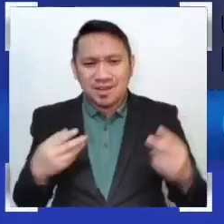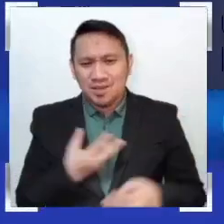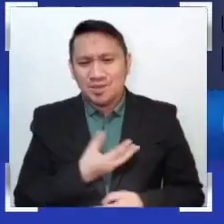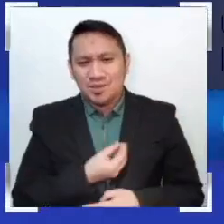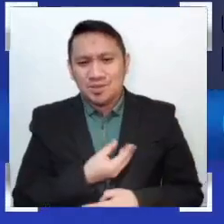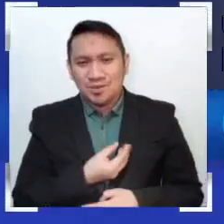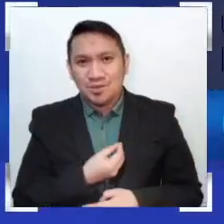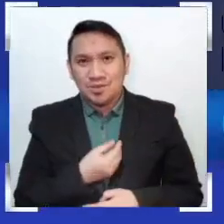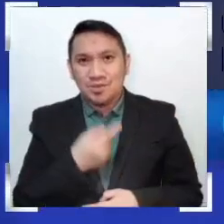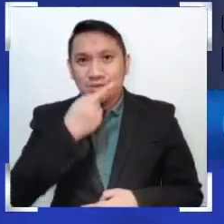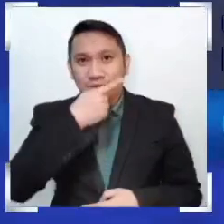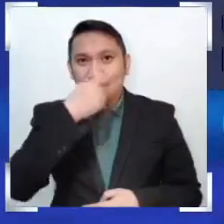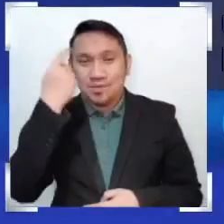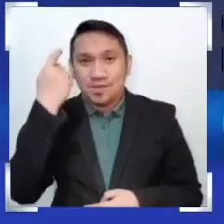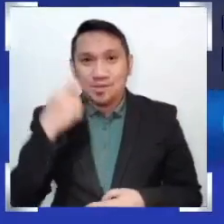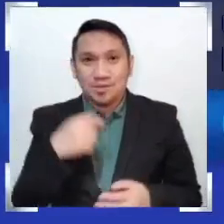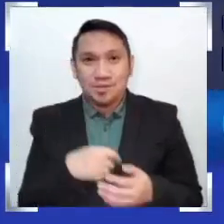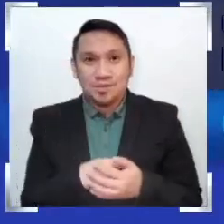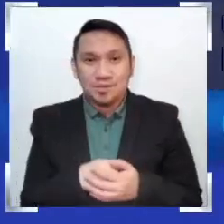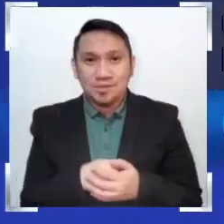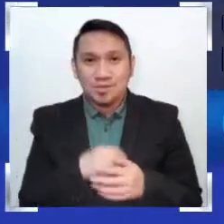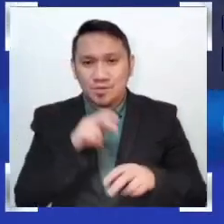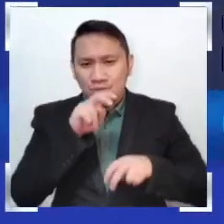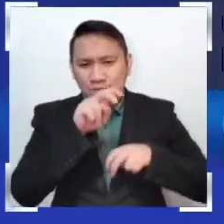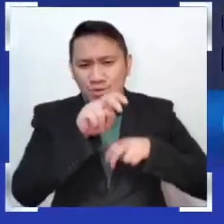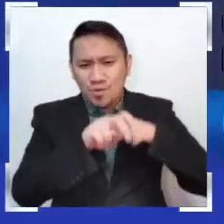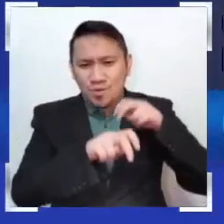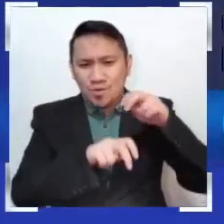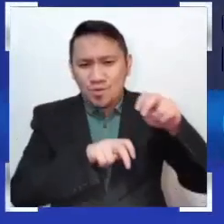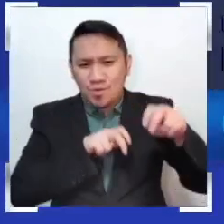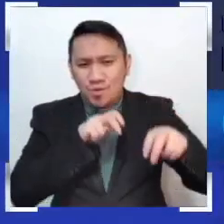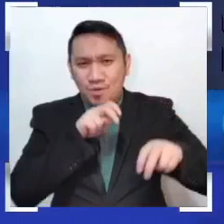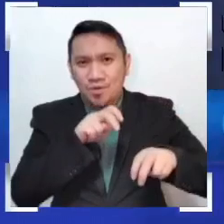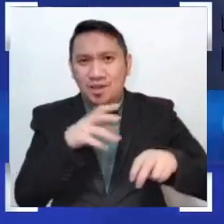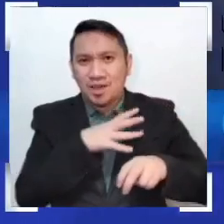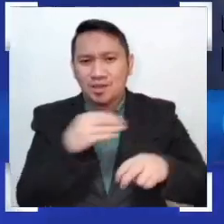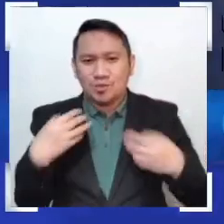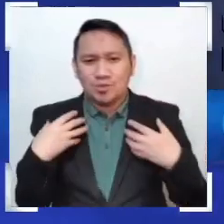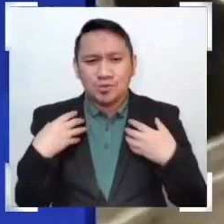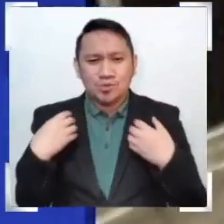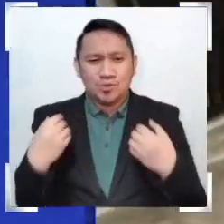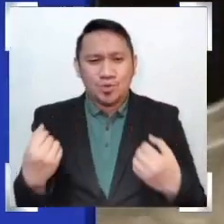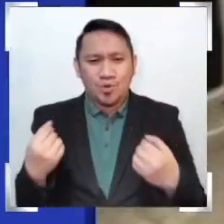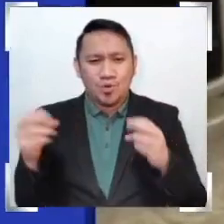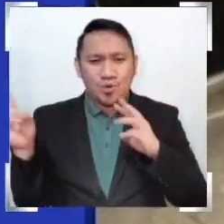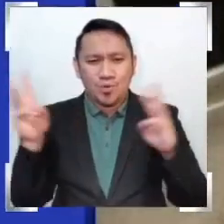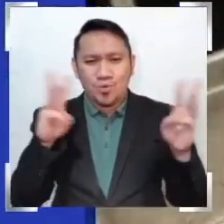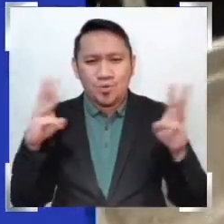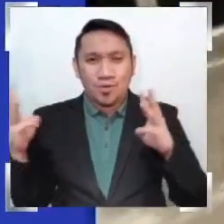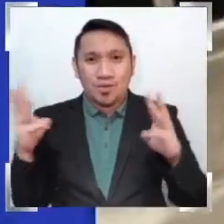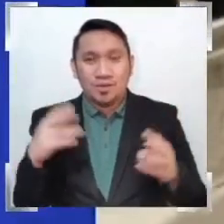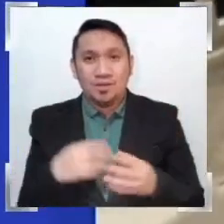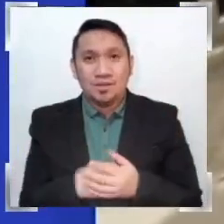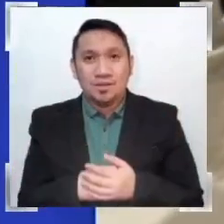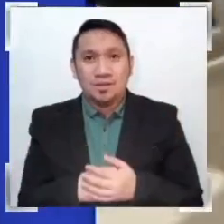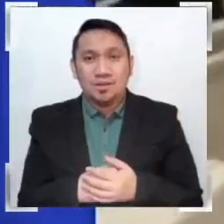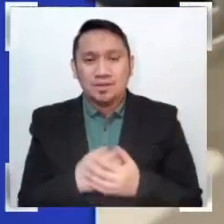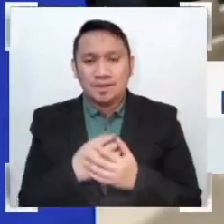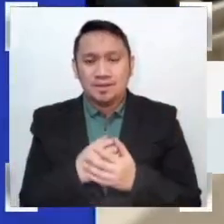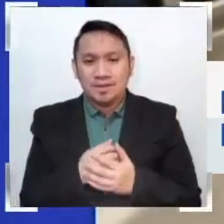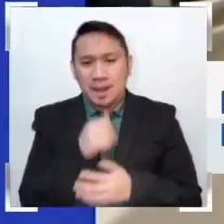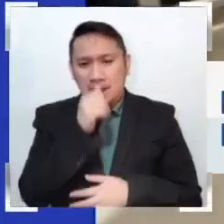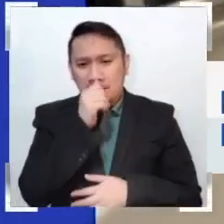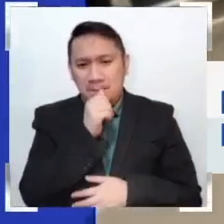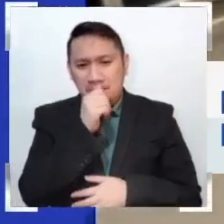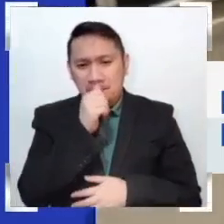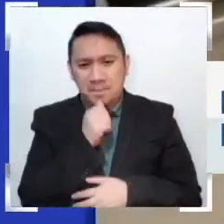po yung sinasakyan po namin. Ang lakas ng hangin dun sa taas. Habang tinitiis ang tilamsik ng tubig sa